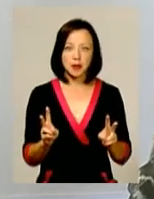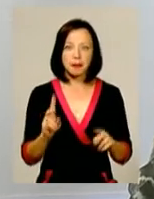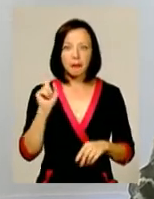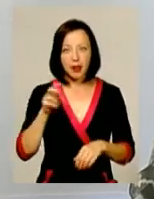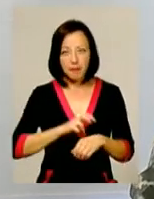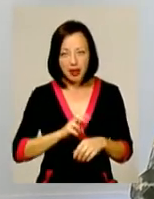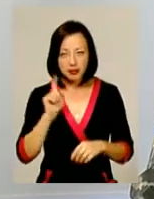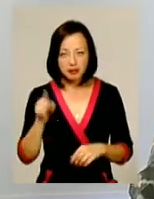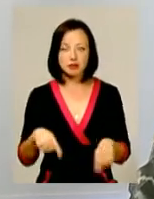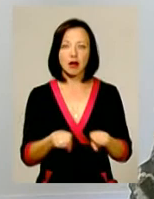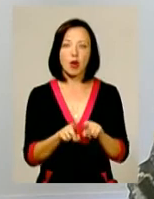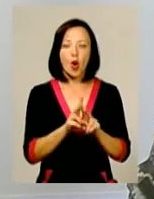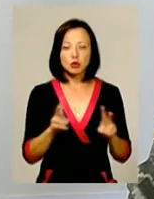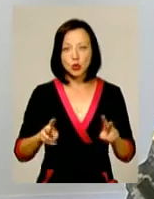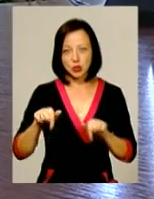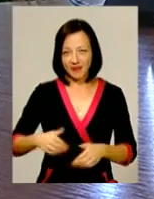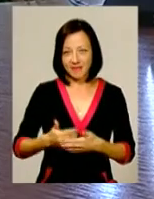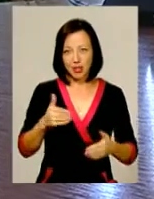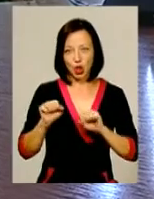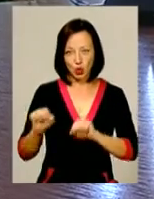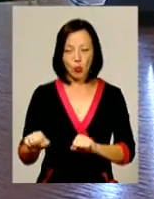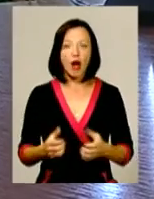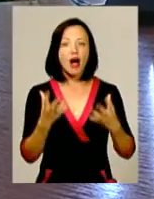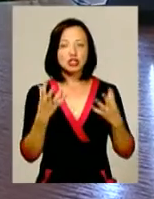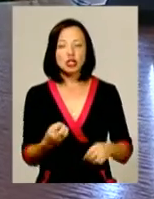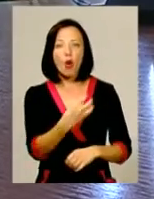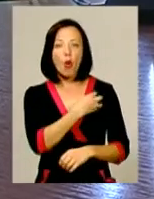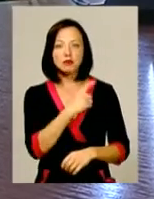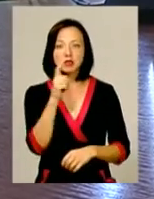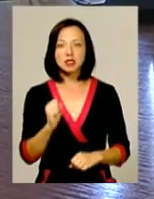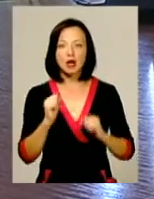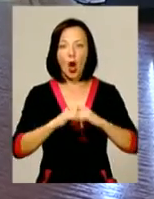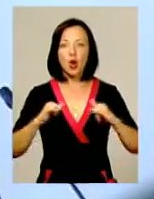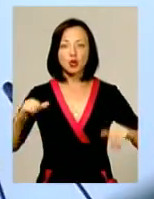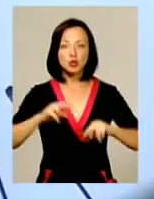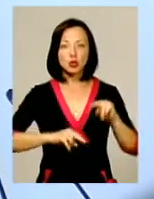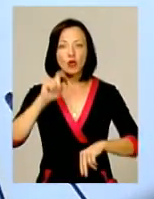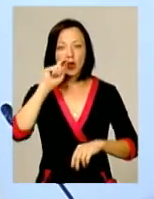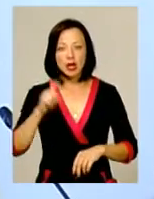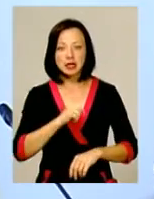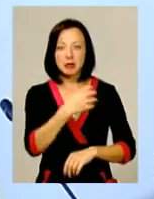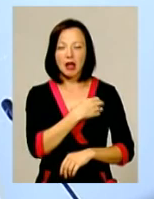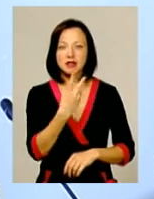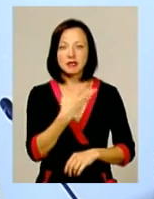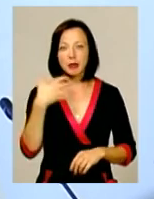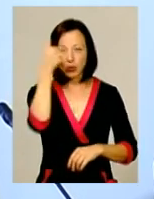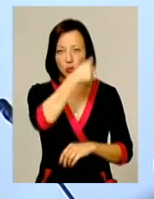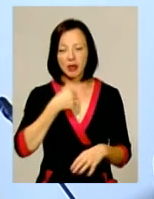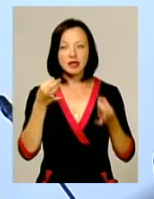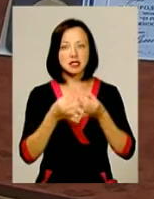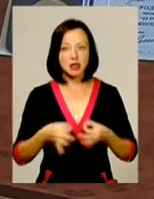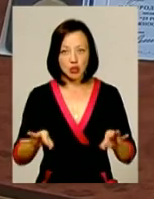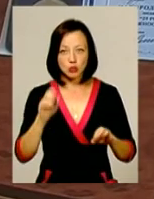хтось як медик на передові, хтось в тилу. А ще орденом за розбудову України та медаллю 25 років